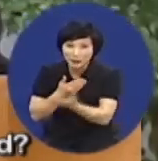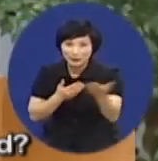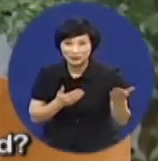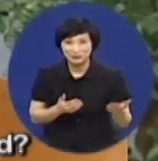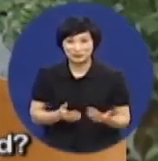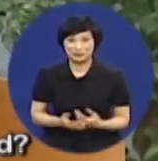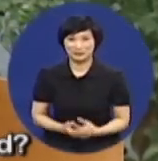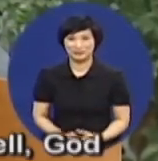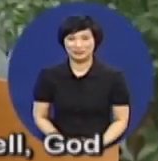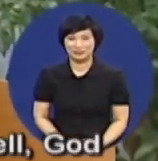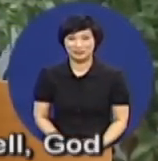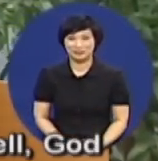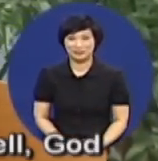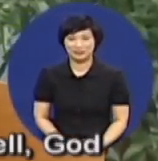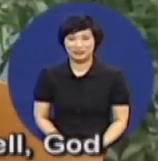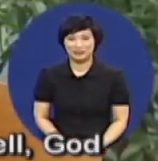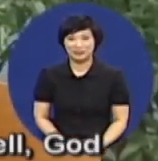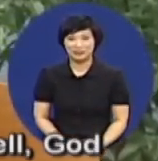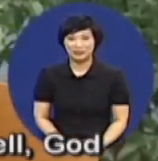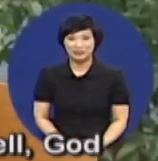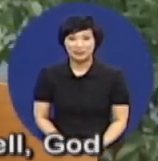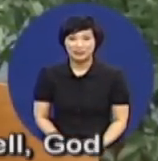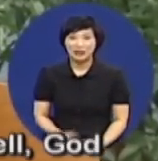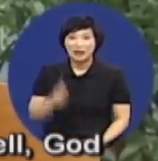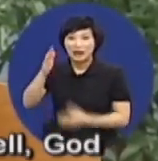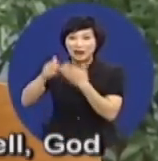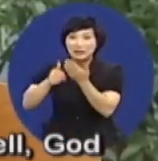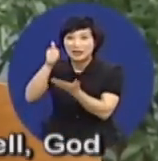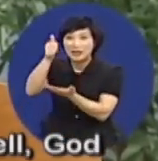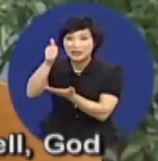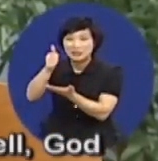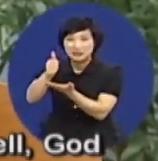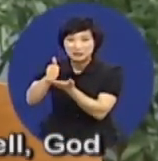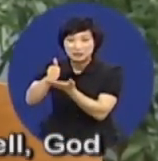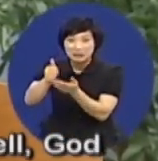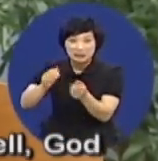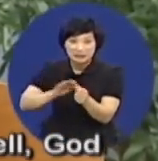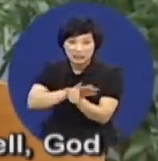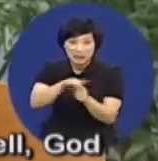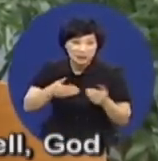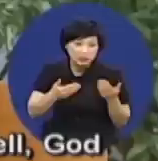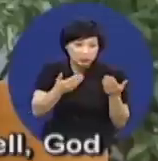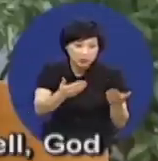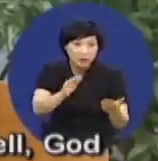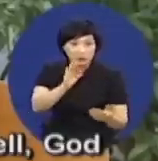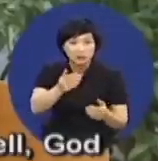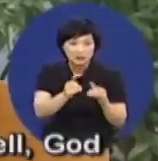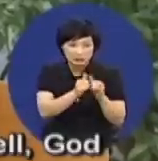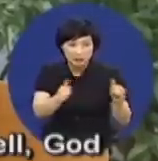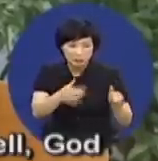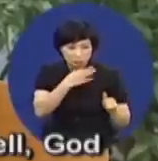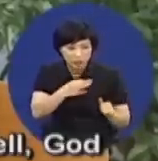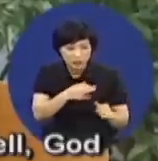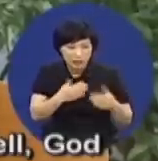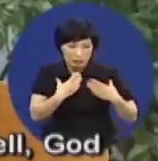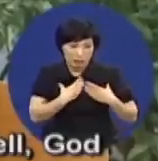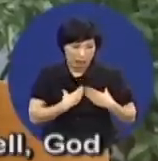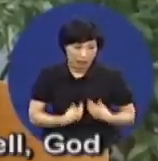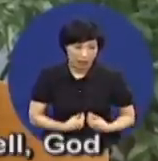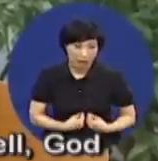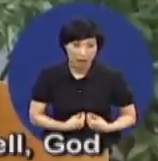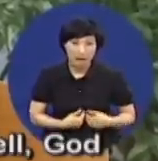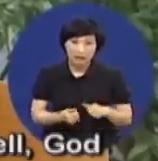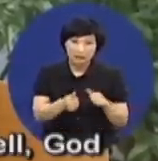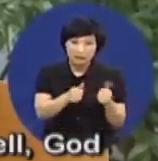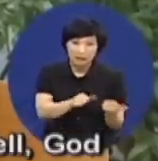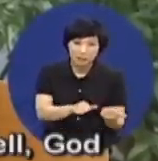理解できますか？神様はご自分が愛すべき人たちを不幸から絶